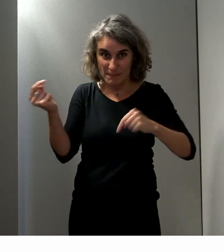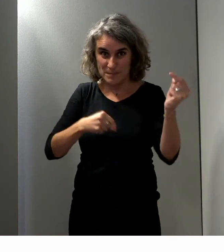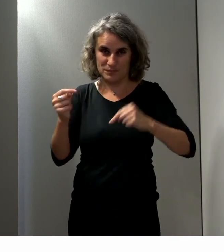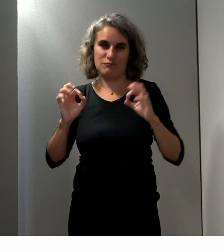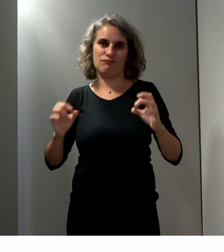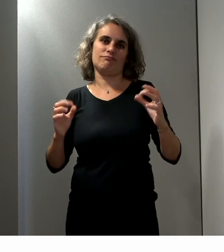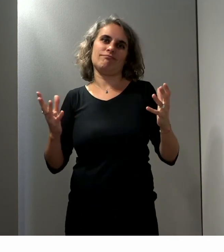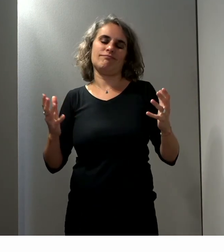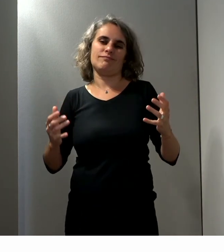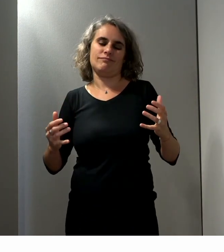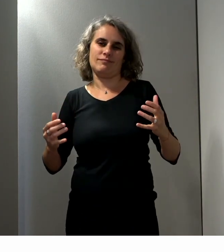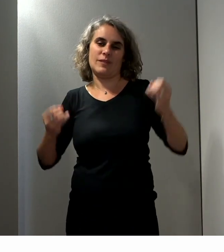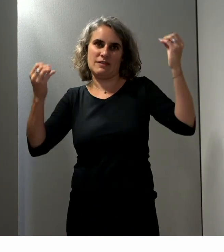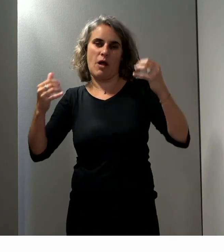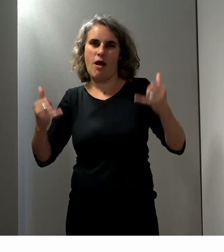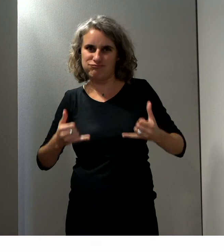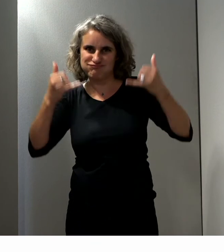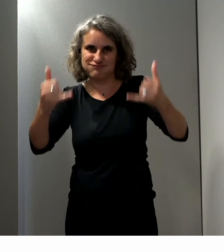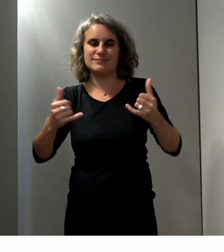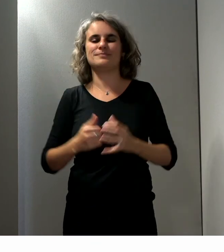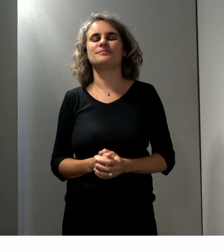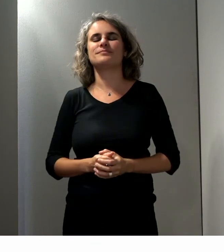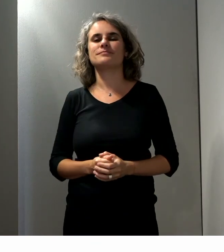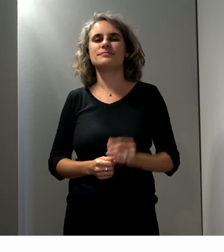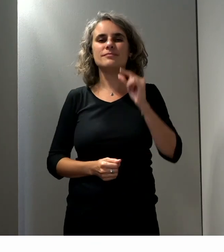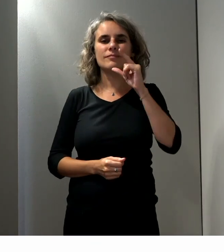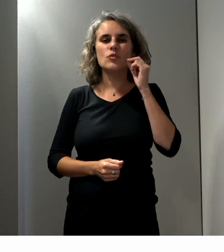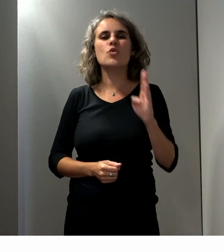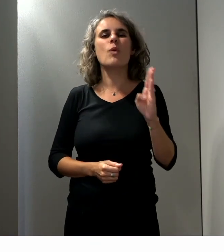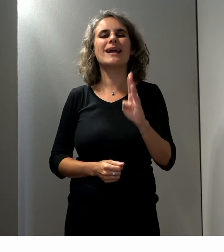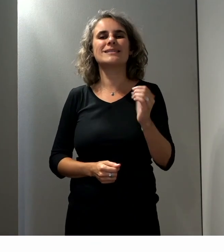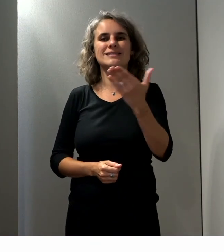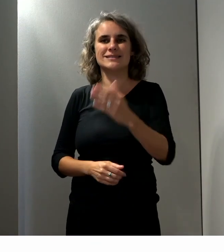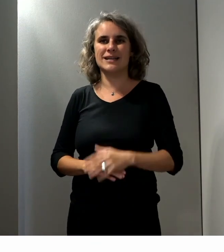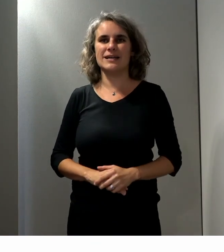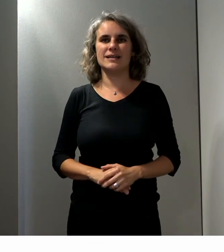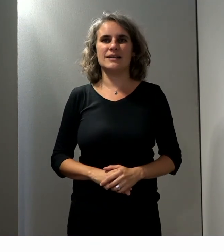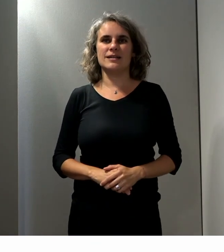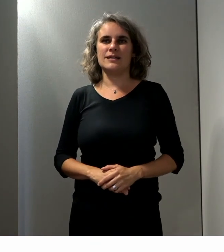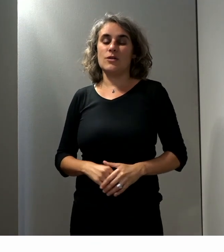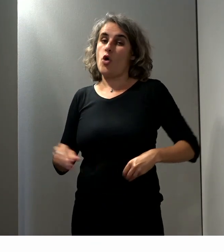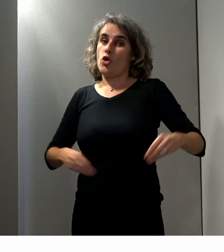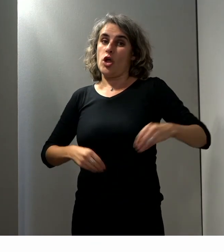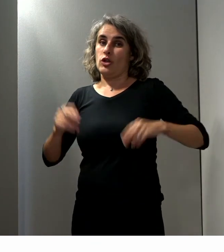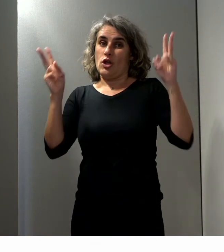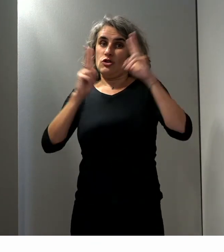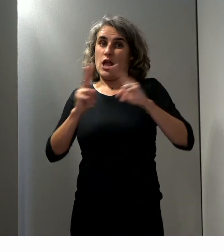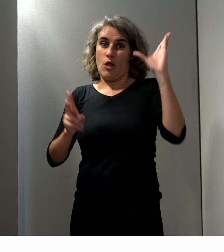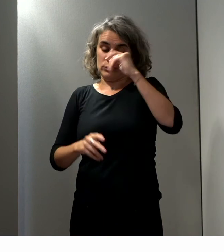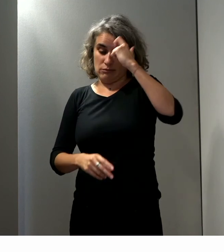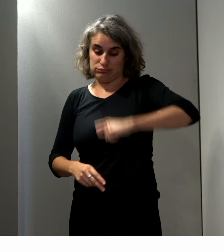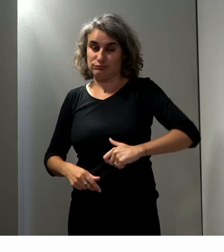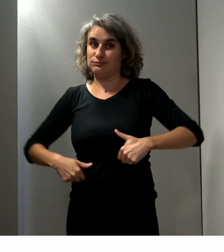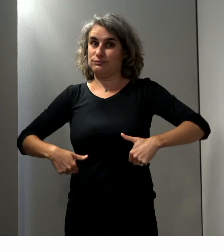ces entrepreneurs et ces nombreux talents. Je crois que M. Boicaz voulait dire un petit mot final. Non, ma directrice générale m'a squeezé, donc Ça